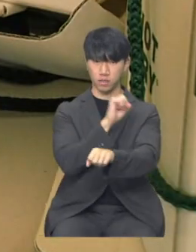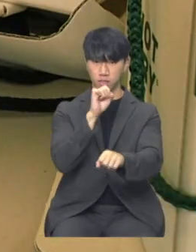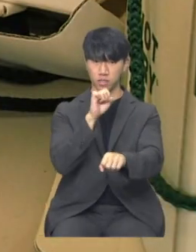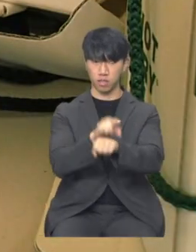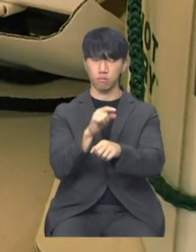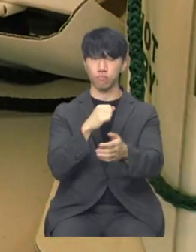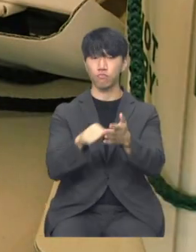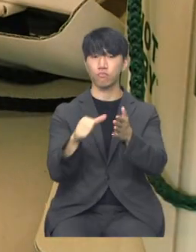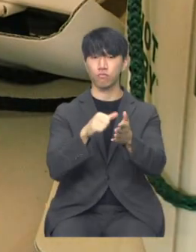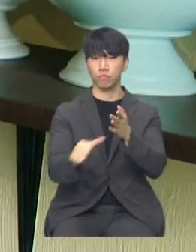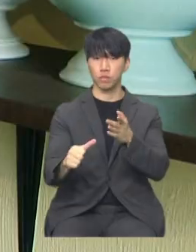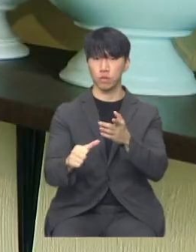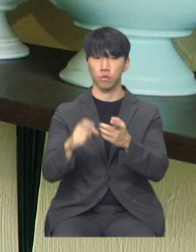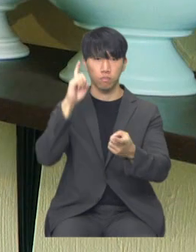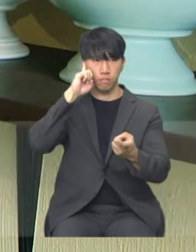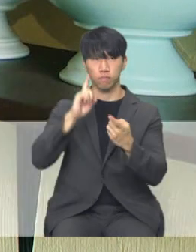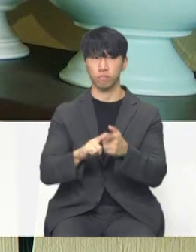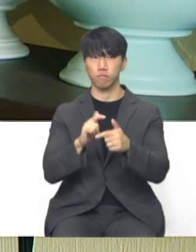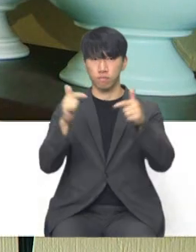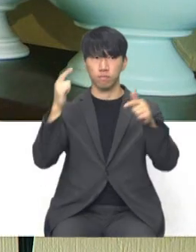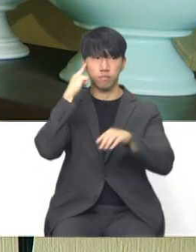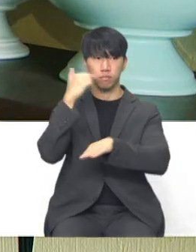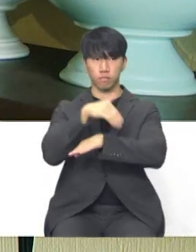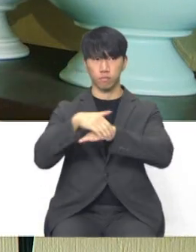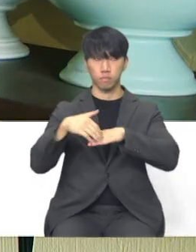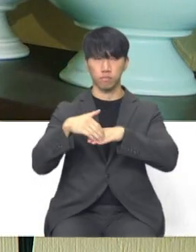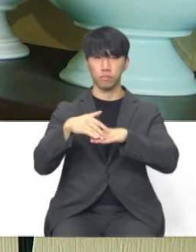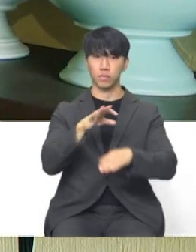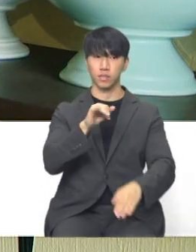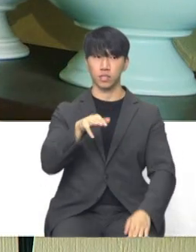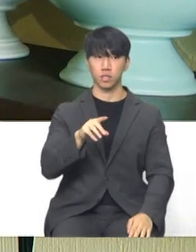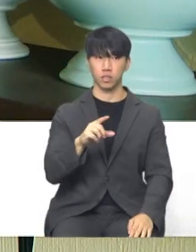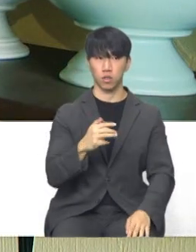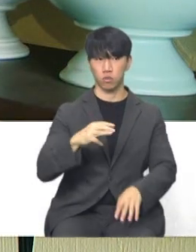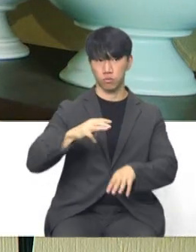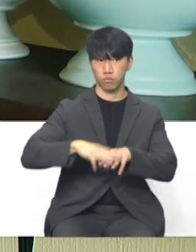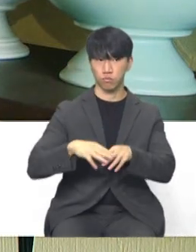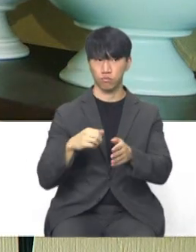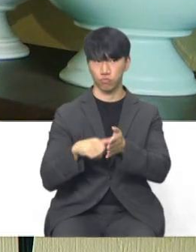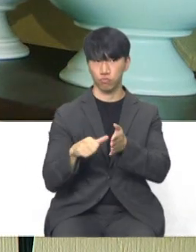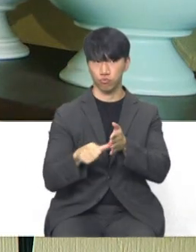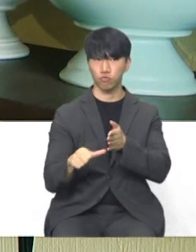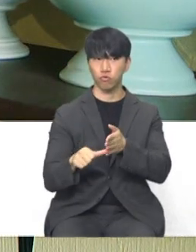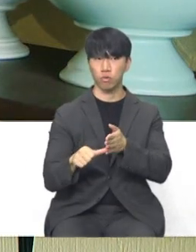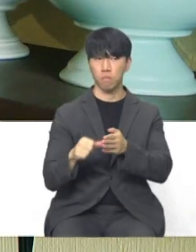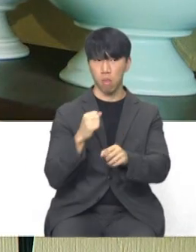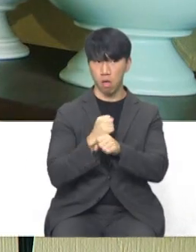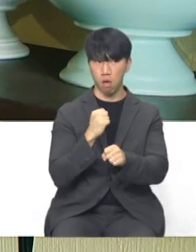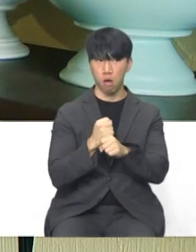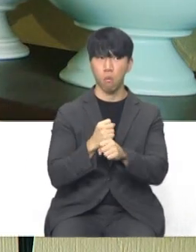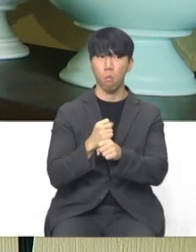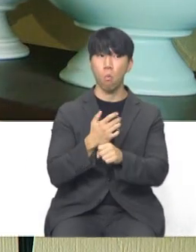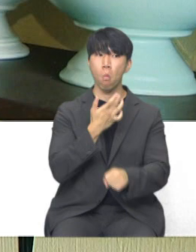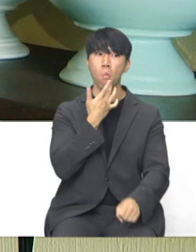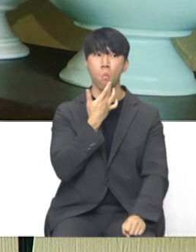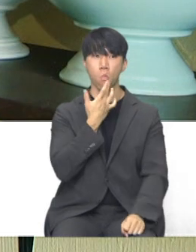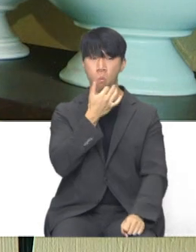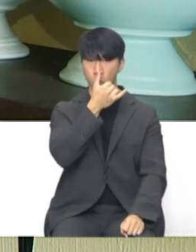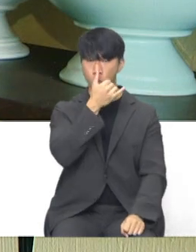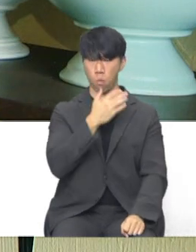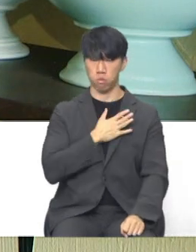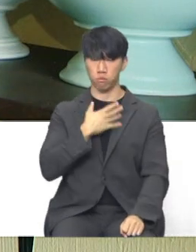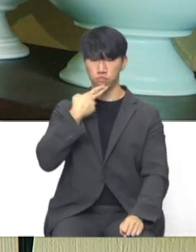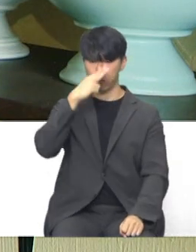계획입니다. 이천 농산물로 가공품을 만들었다고 하니까 약간 특색이 있는 것 같아요. 술을 좋아하는데